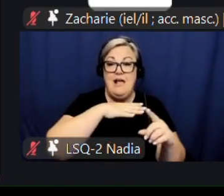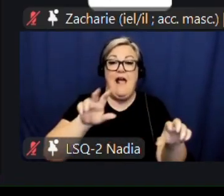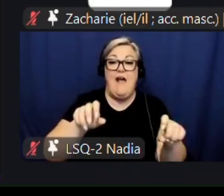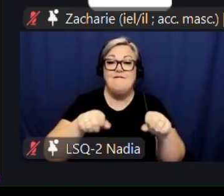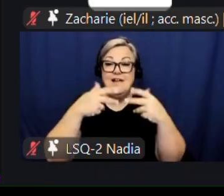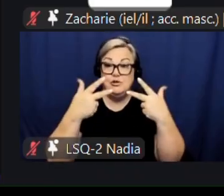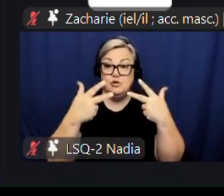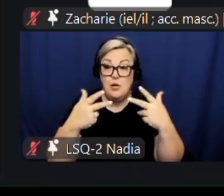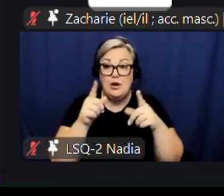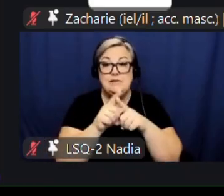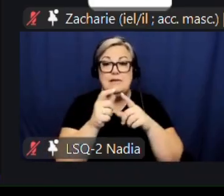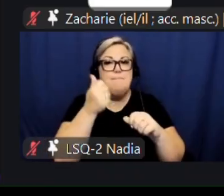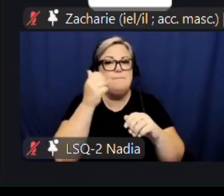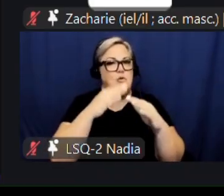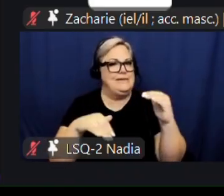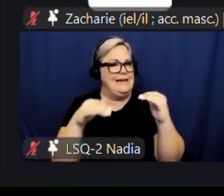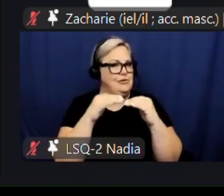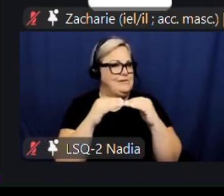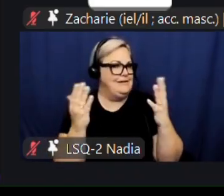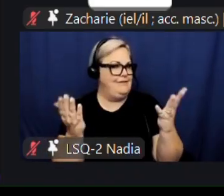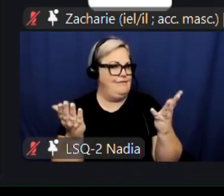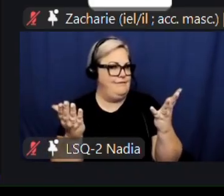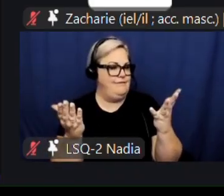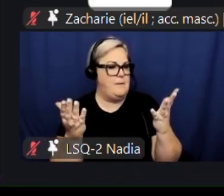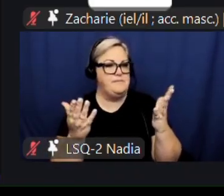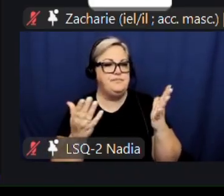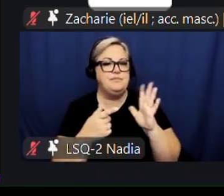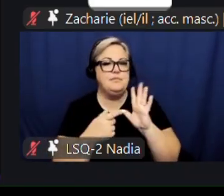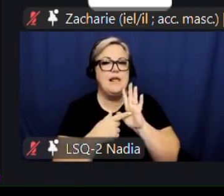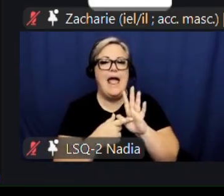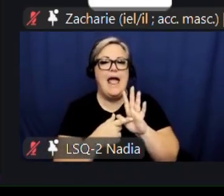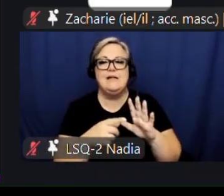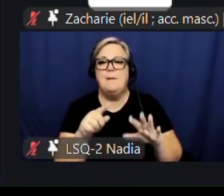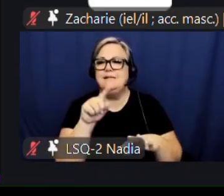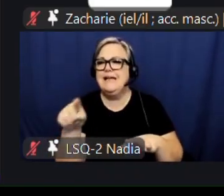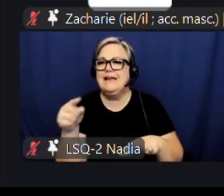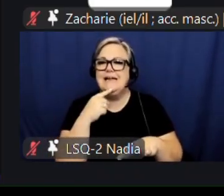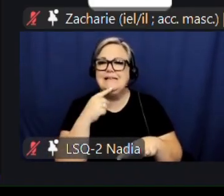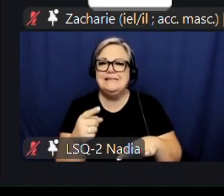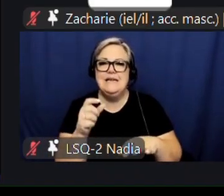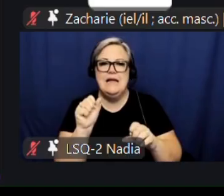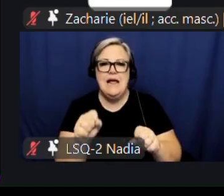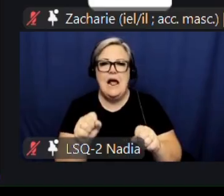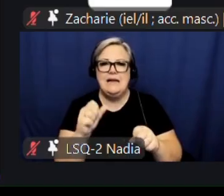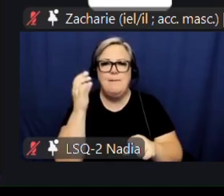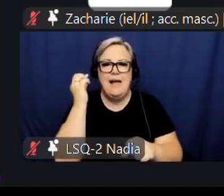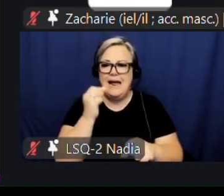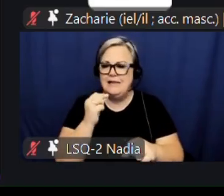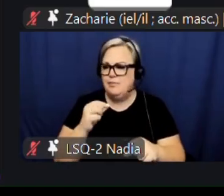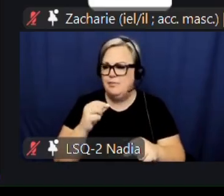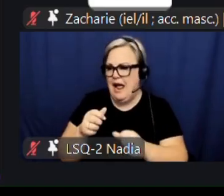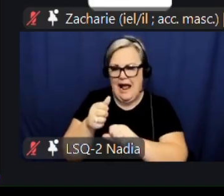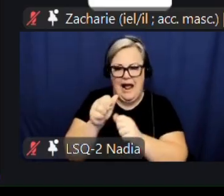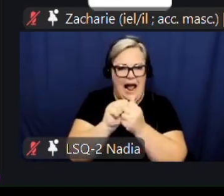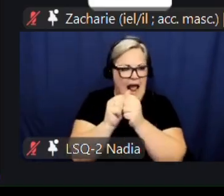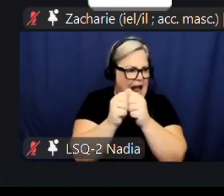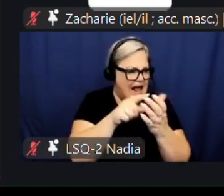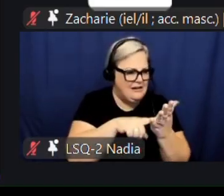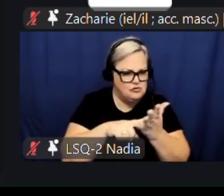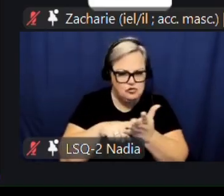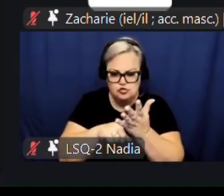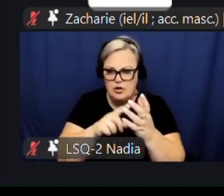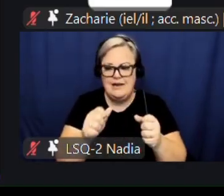plus inclusif. On peut aussi, comme Zachary mentionnait tout à l'heure, configurer la réception d'une façon qui permet aux personnes d'avoir